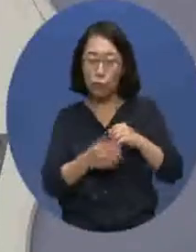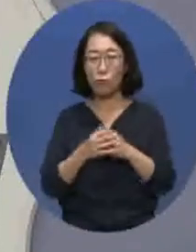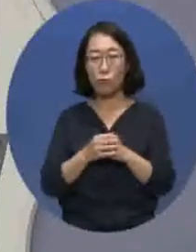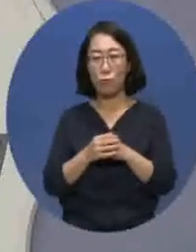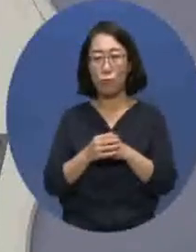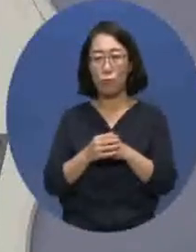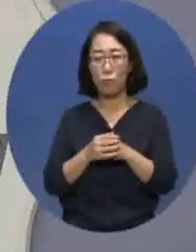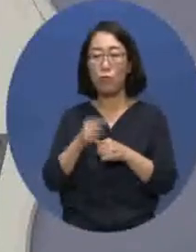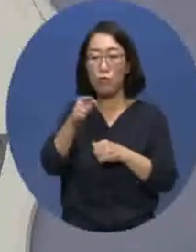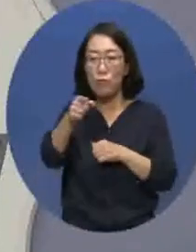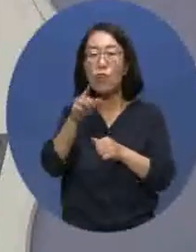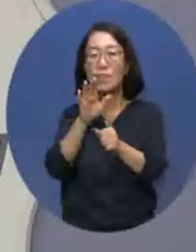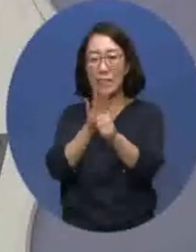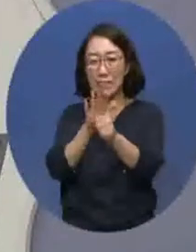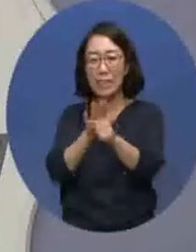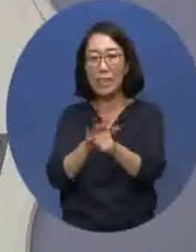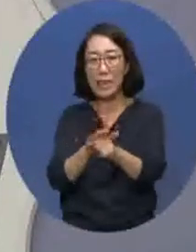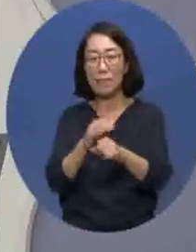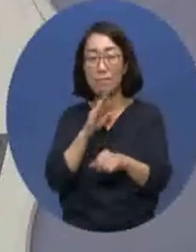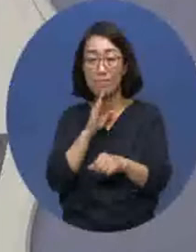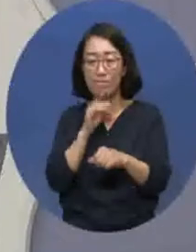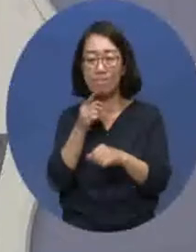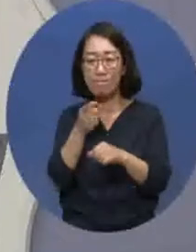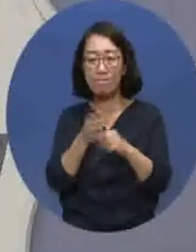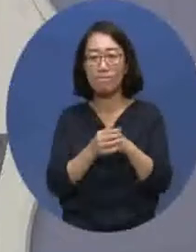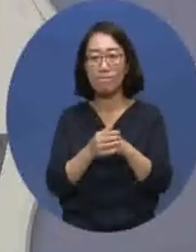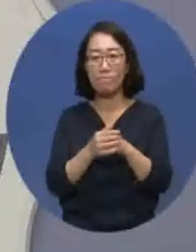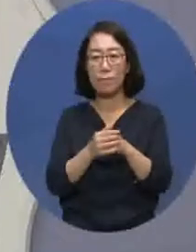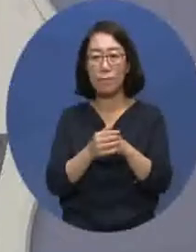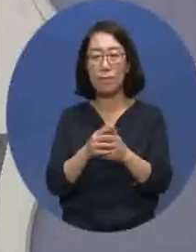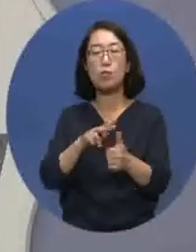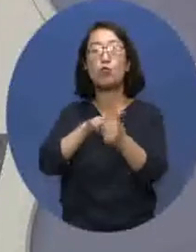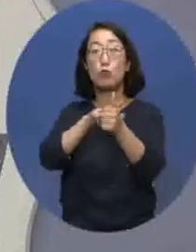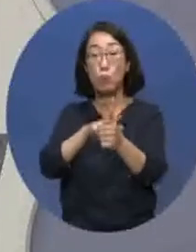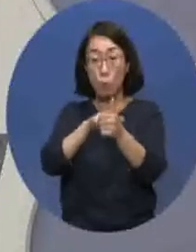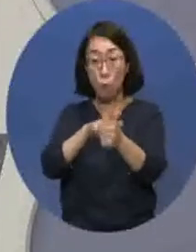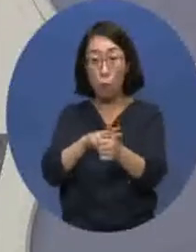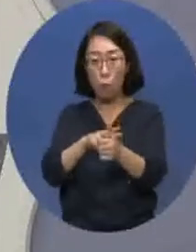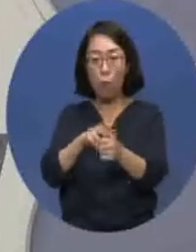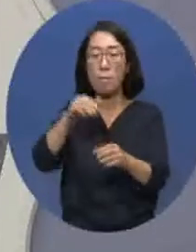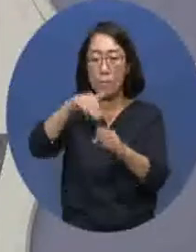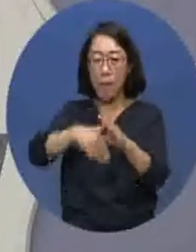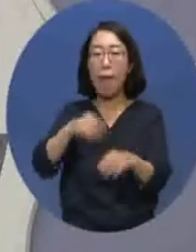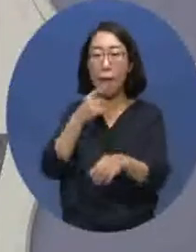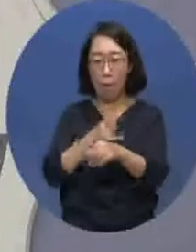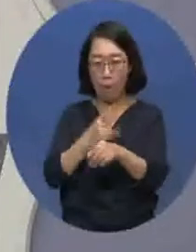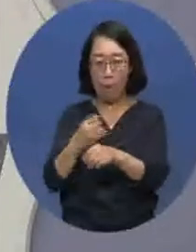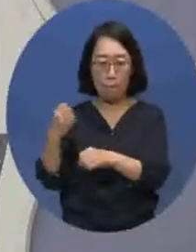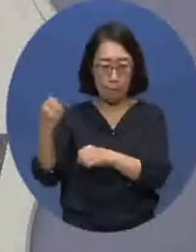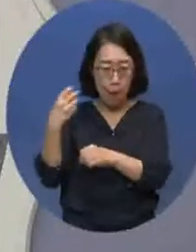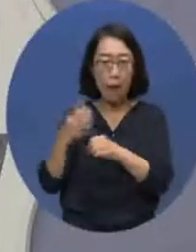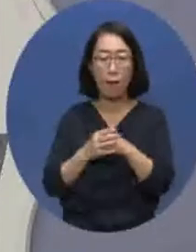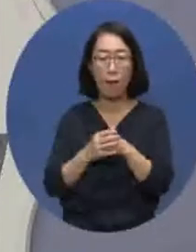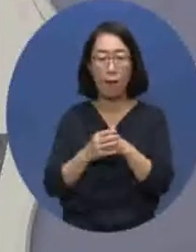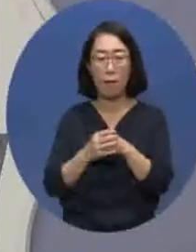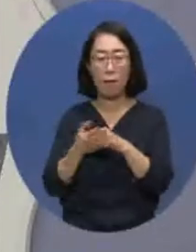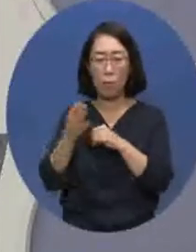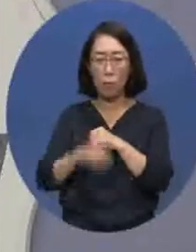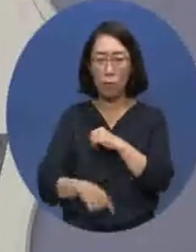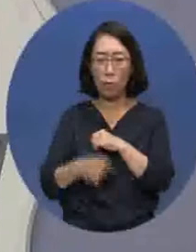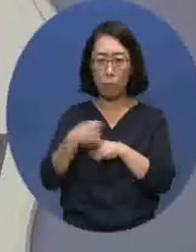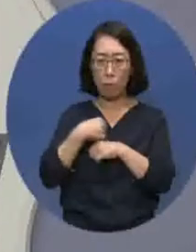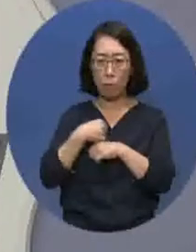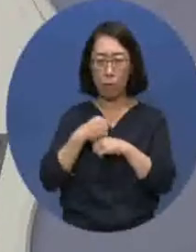저도 그 쪽을 지지 해요 저도 그 후보를 찍을 거에요 이렇게 그런데 그때 제가 굉장히